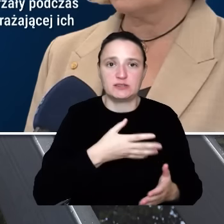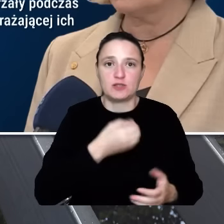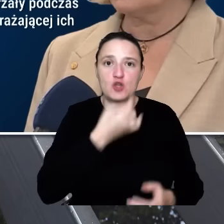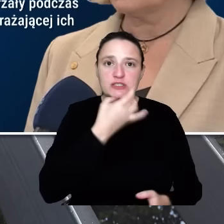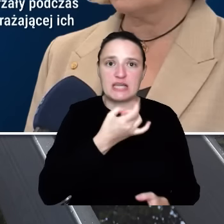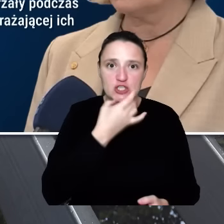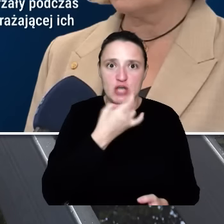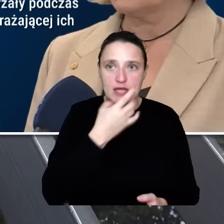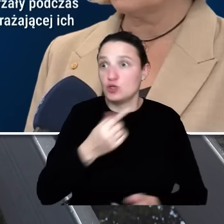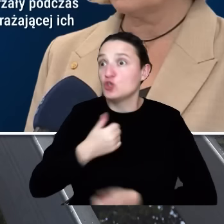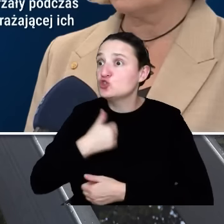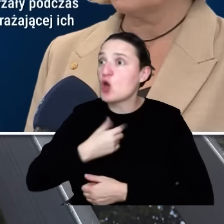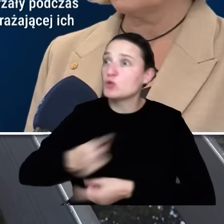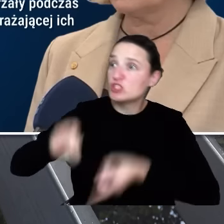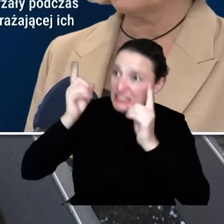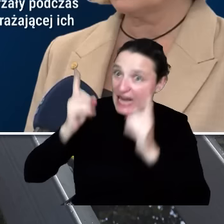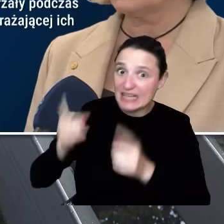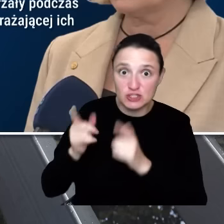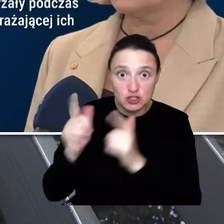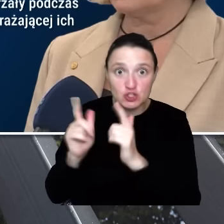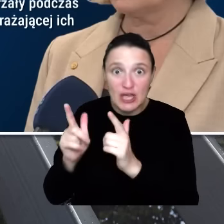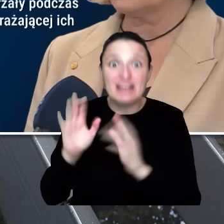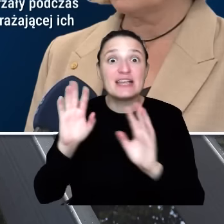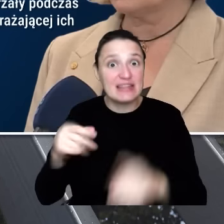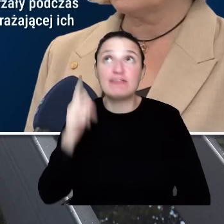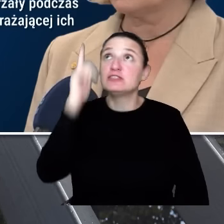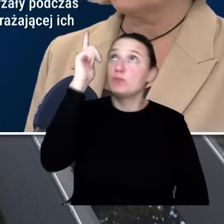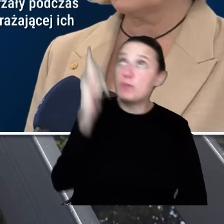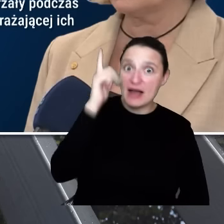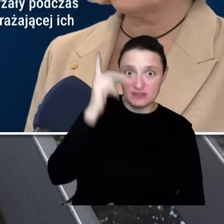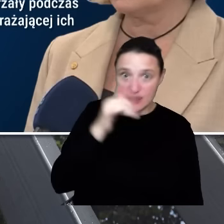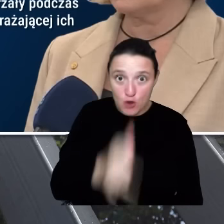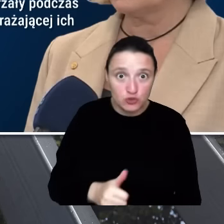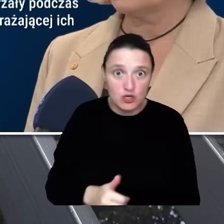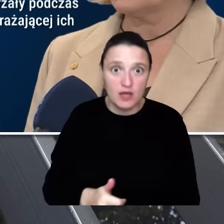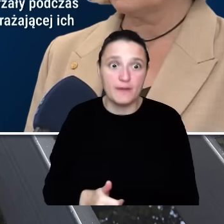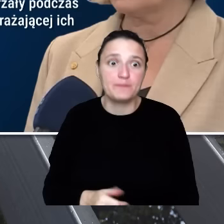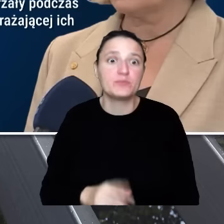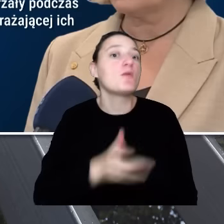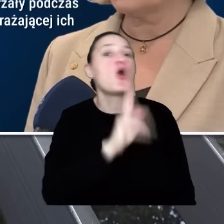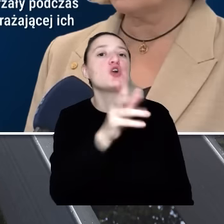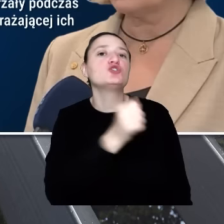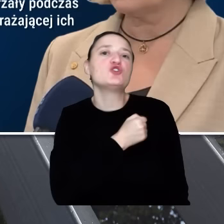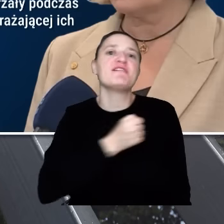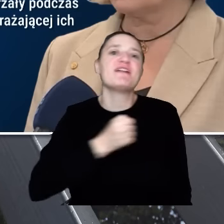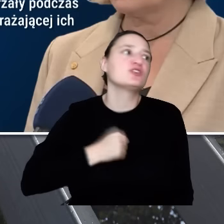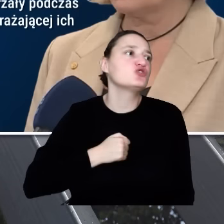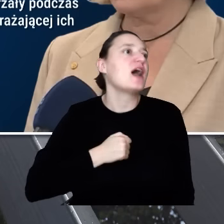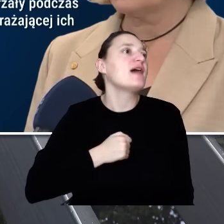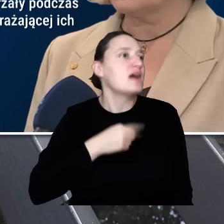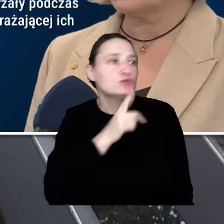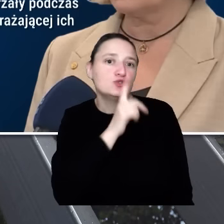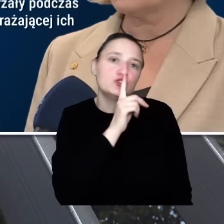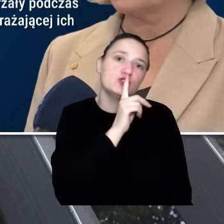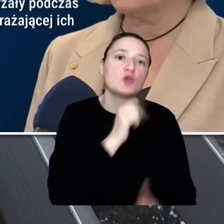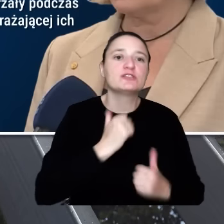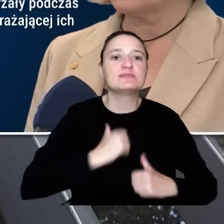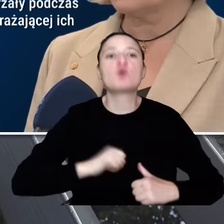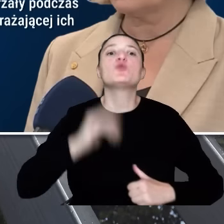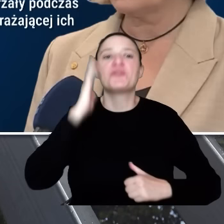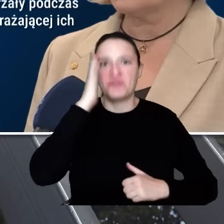pewnie, jak przeleci w kosmos i spadnie na głowę, to też trafi. Bo ktoś siedzący w Warszawie w zacisznym gabinecie i tak wie, czy